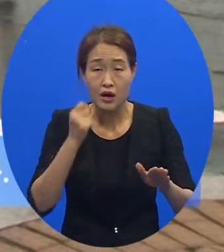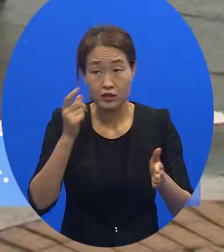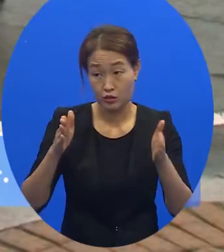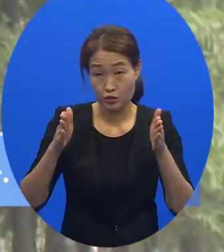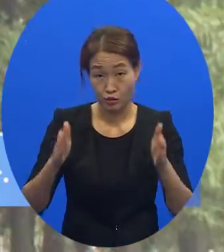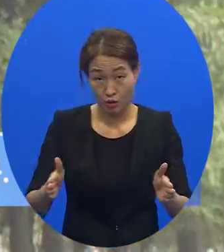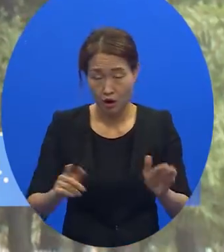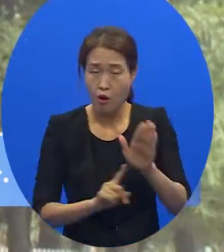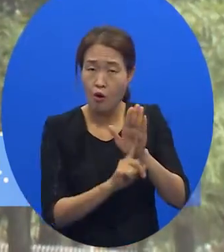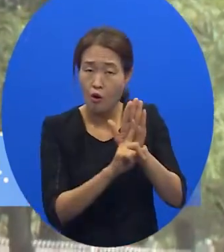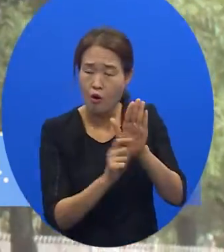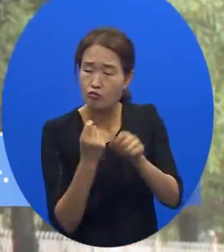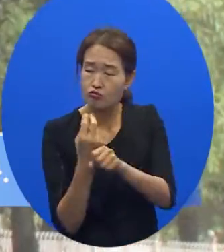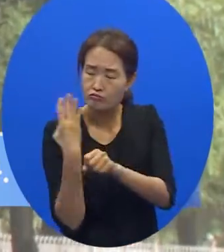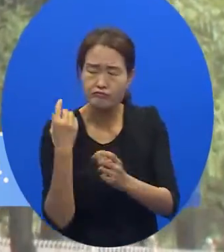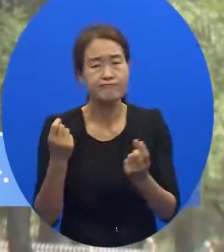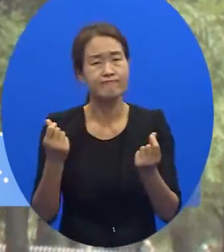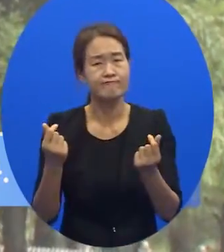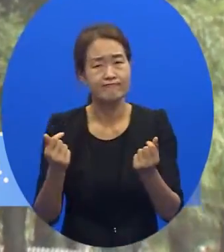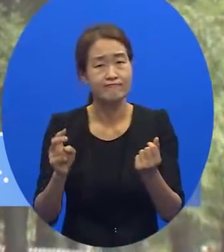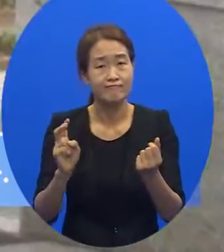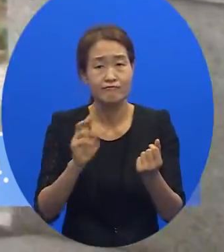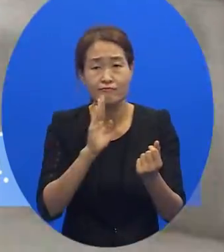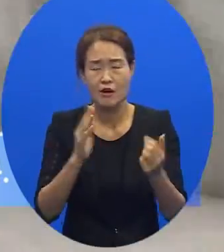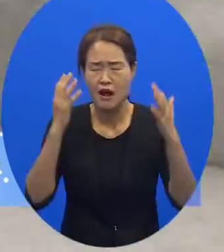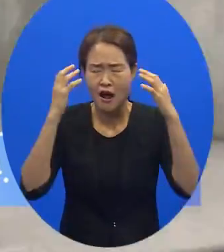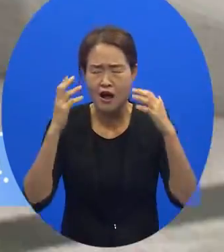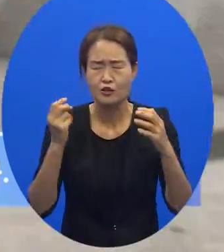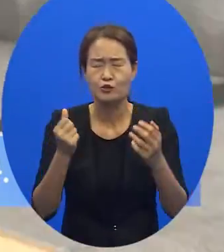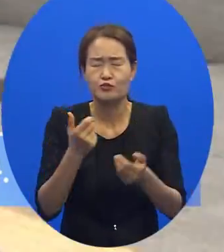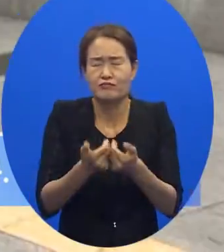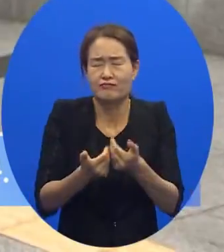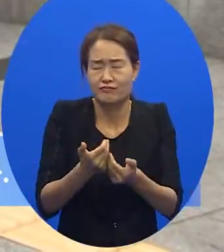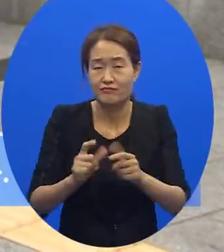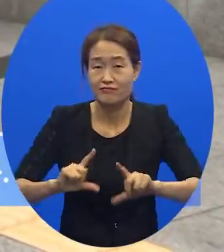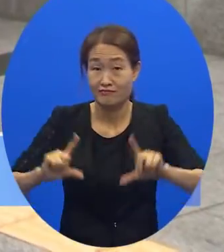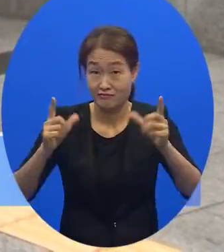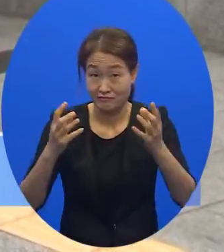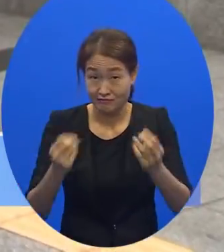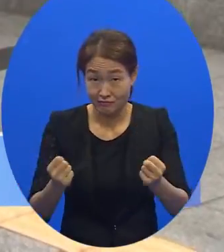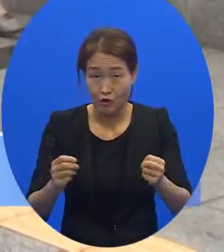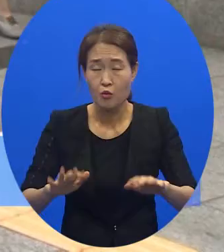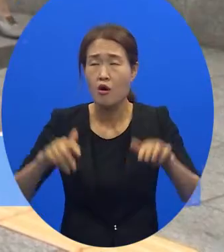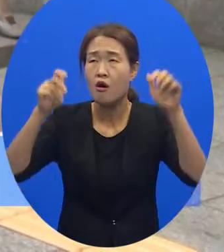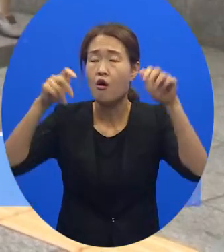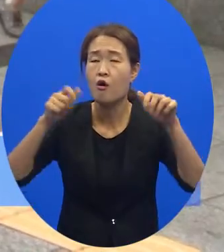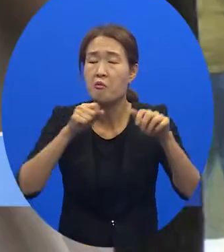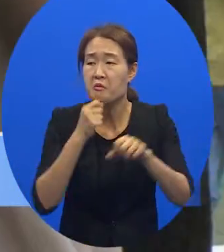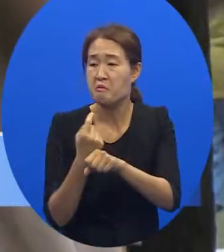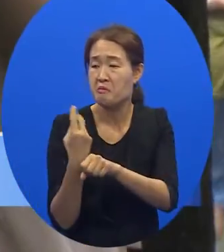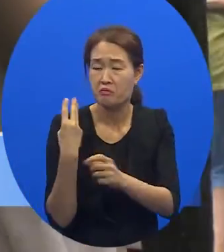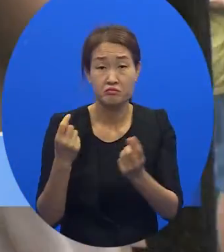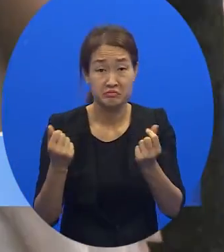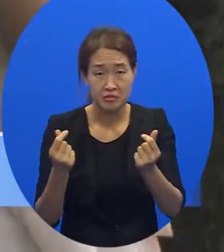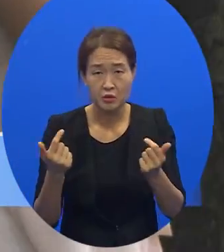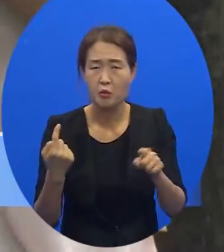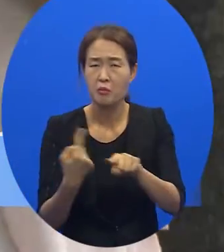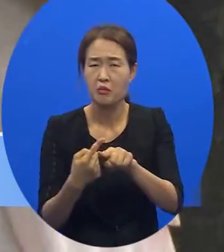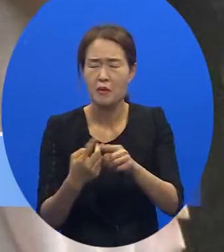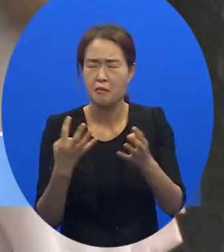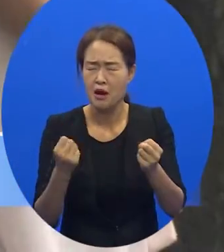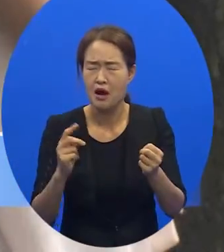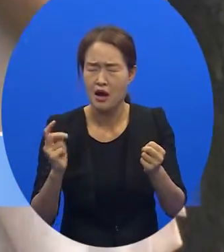한달간 기은 대체로 과 비슷한 가운데 무덥고 습한 날이 많겠습니다 강수량은 평년과 비슷하거나